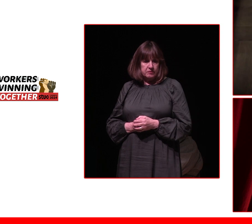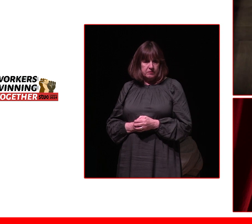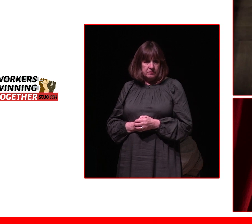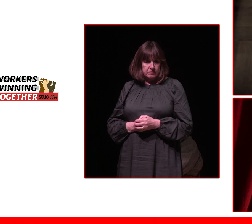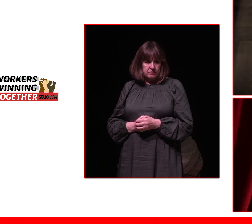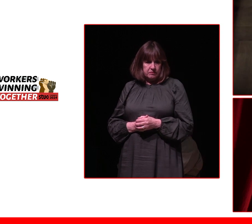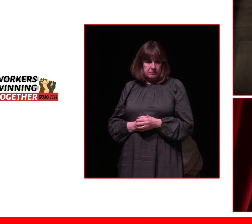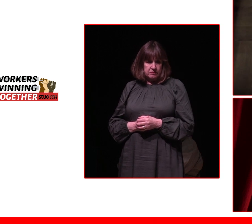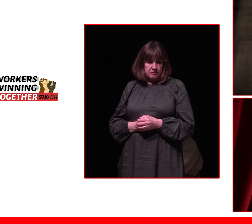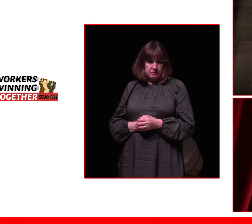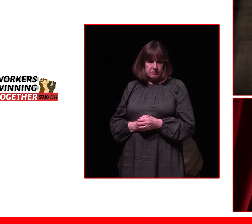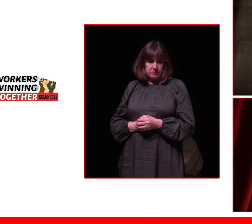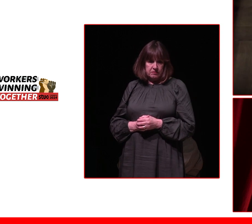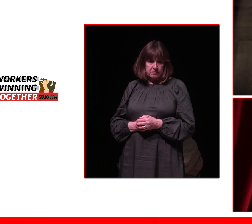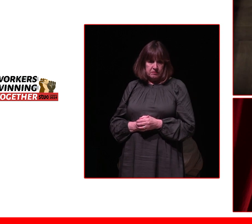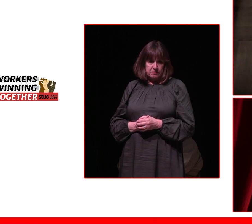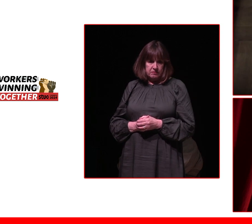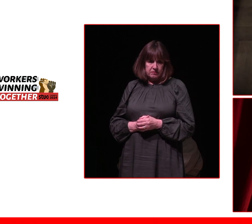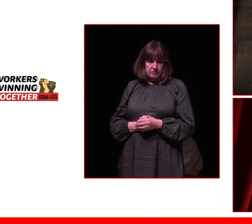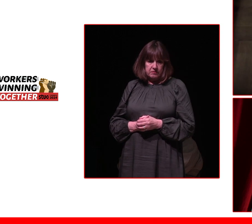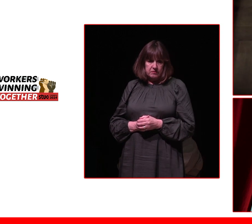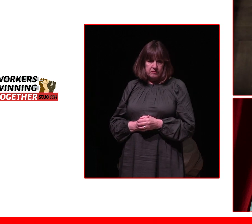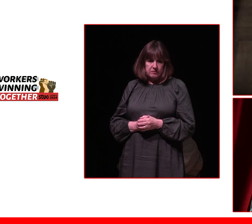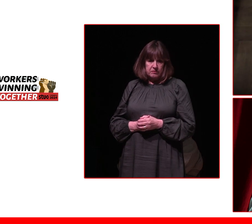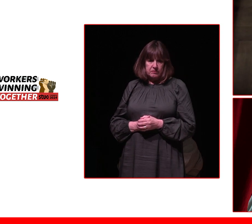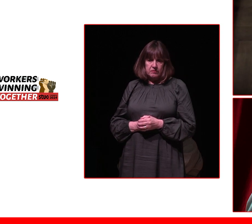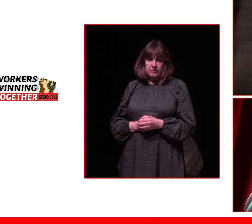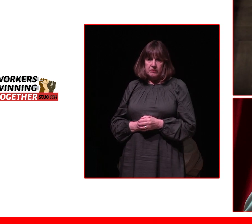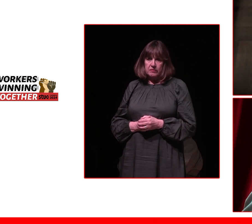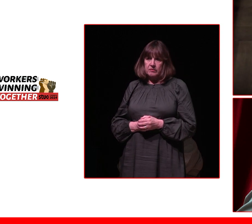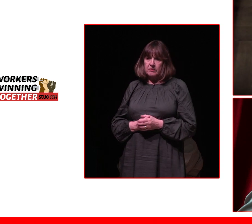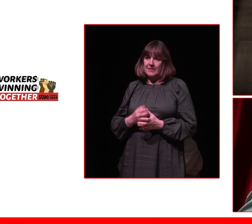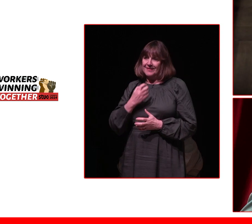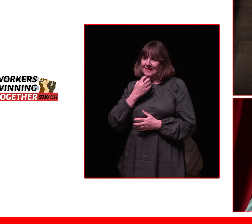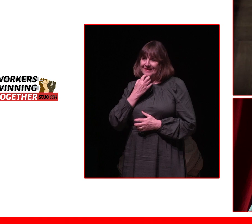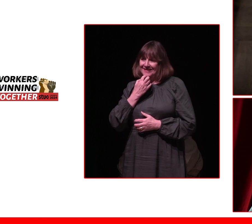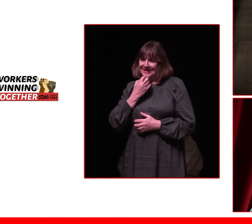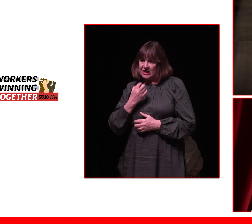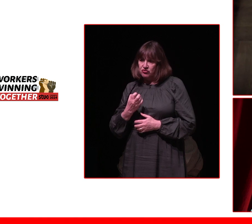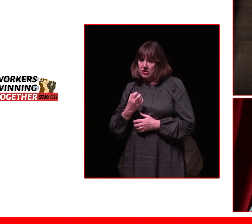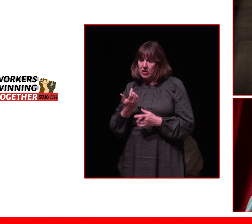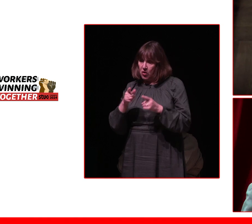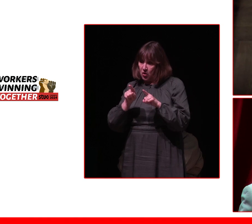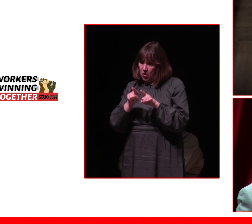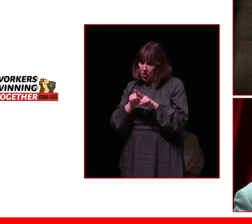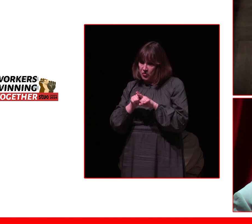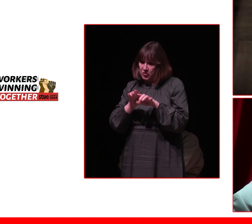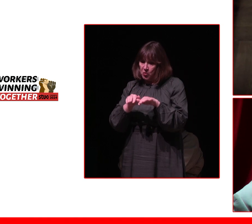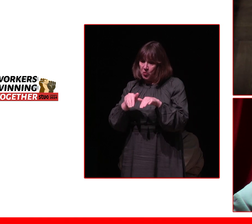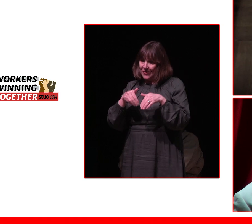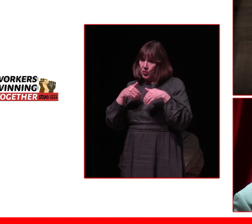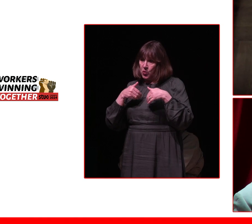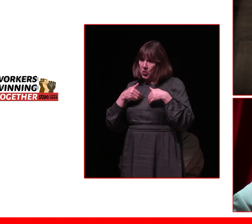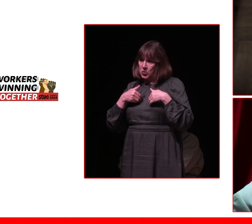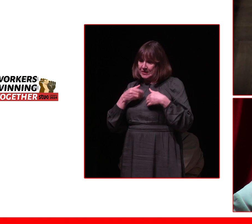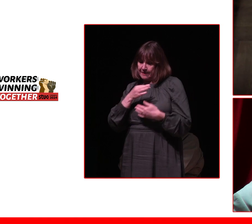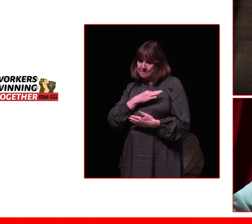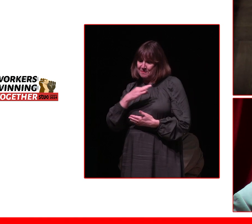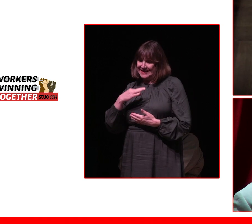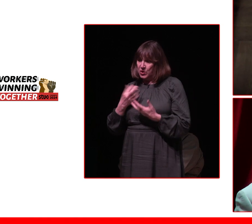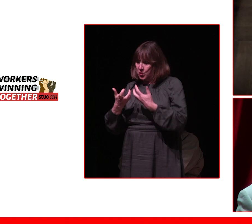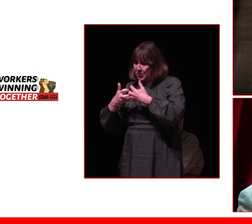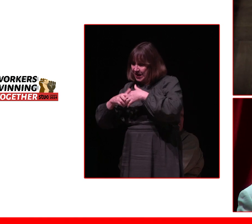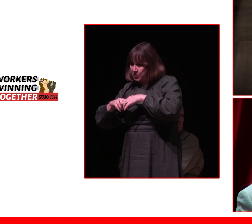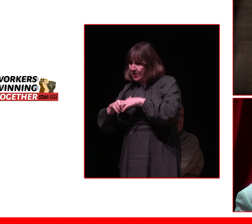دخول المعدات الطبية. Yeah, Israel withheld all the medical equipment in